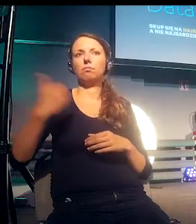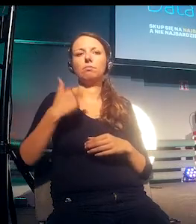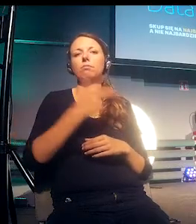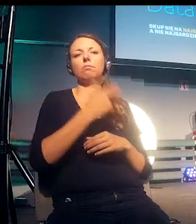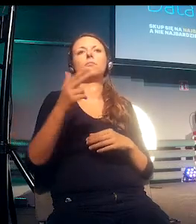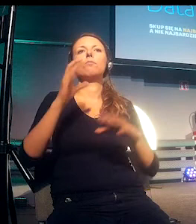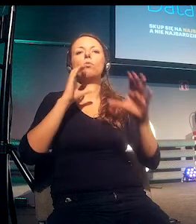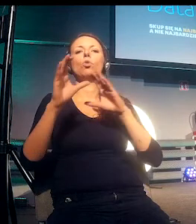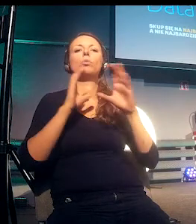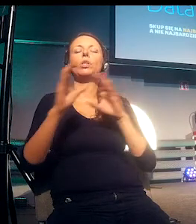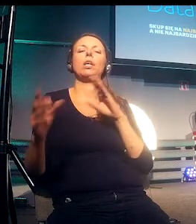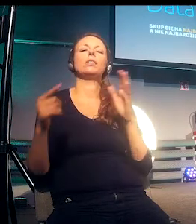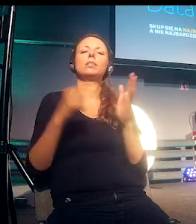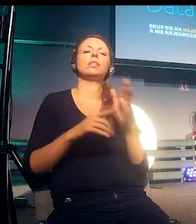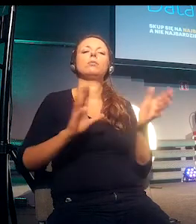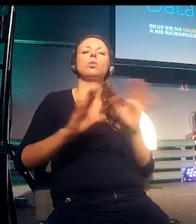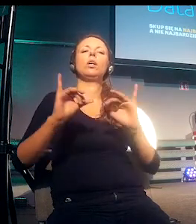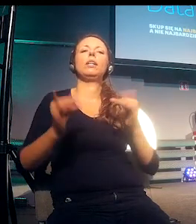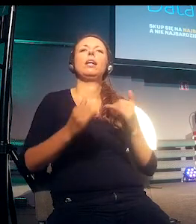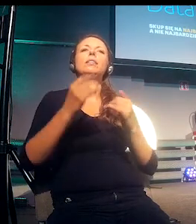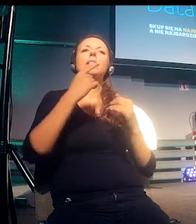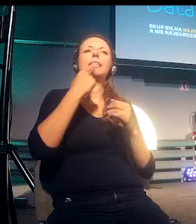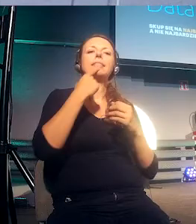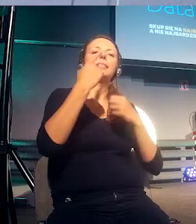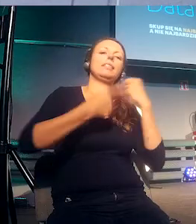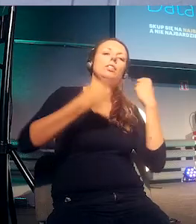przy pomocy języka liczb i faktów.